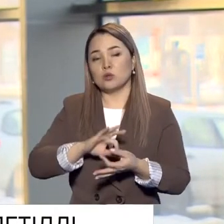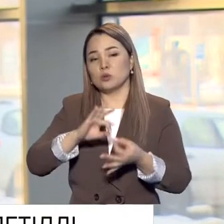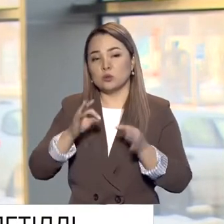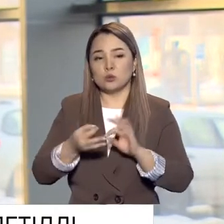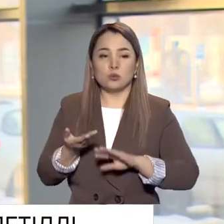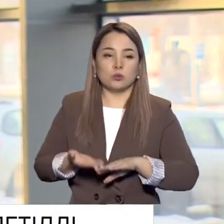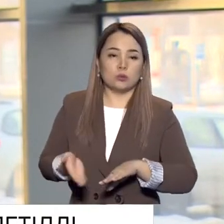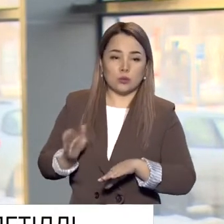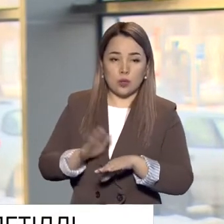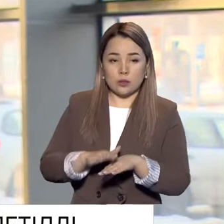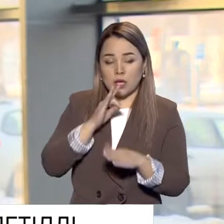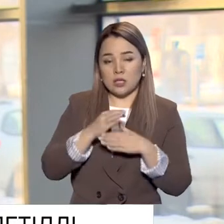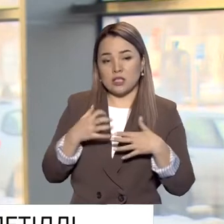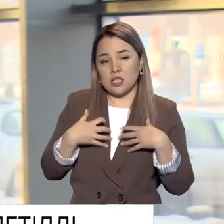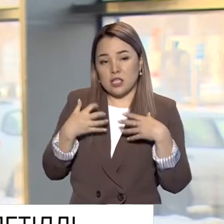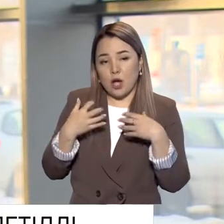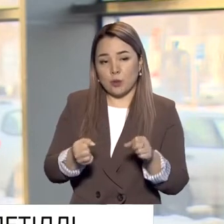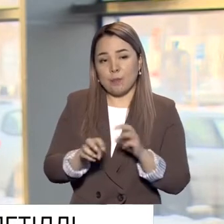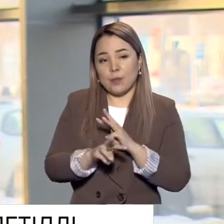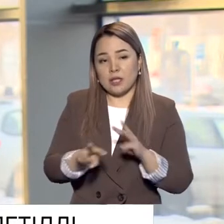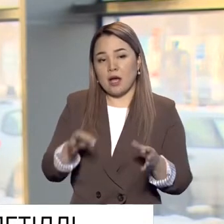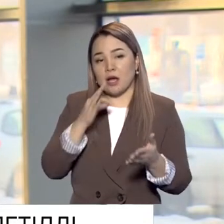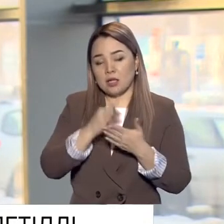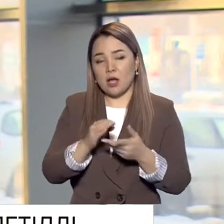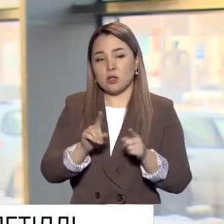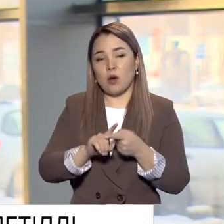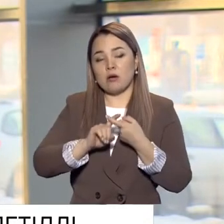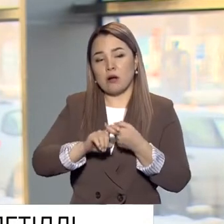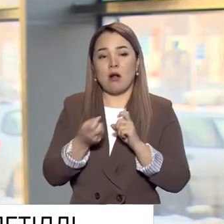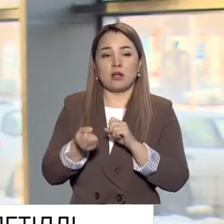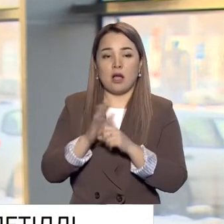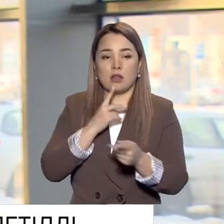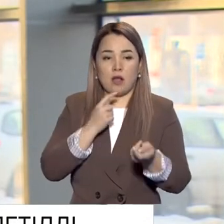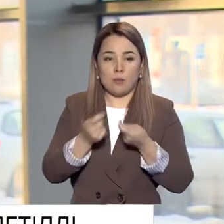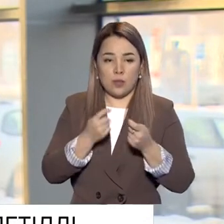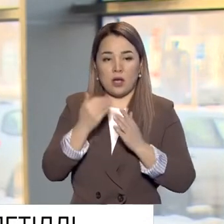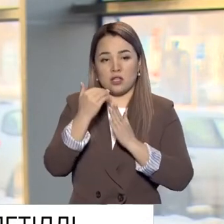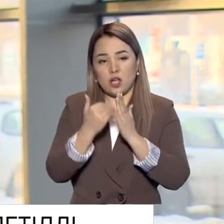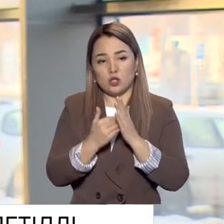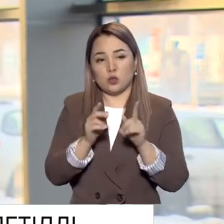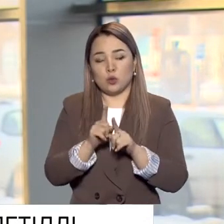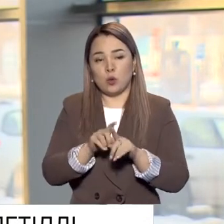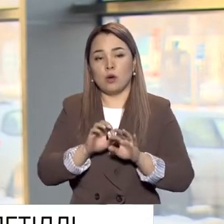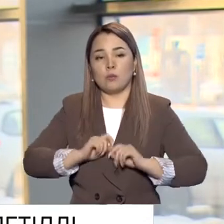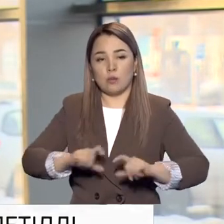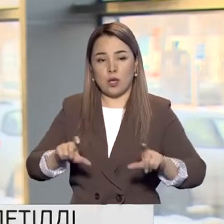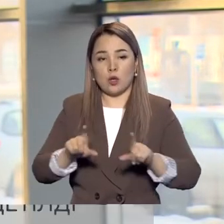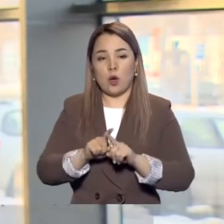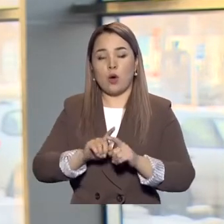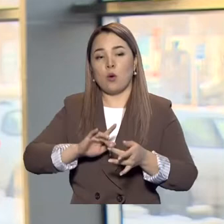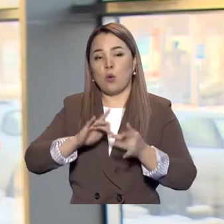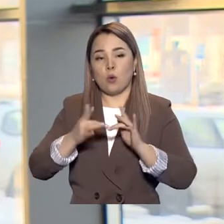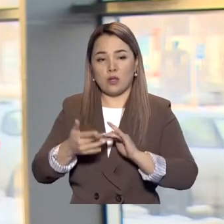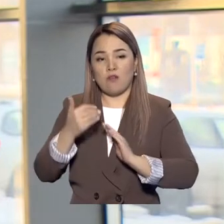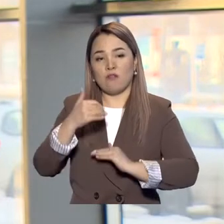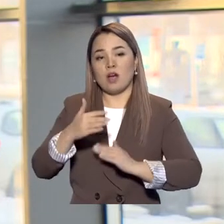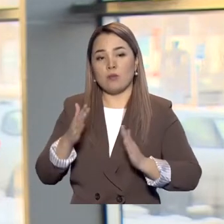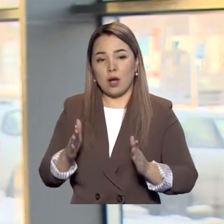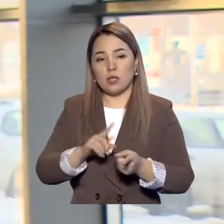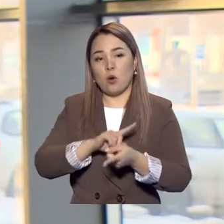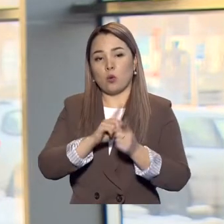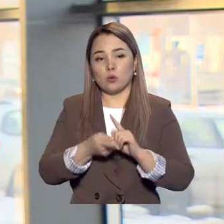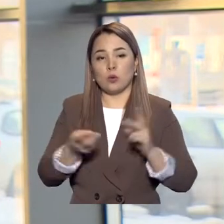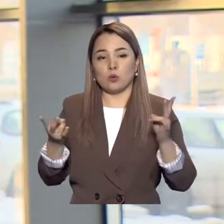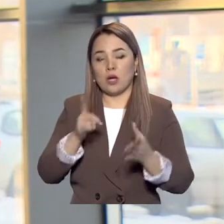күрделі. Сондықтан денсаулық сақтау министрі карантин ережесін сақтамаған мектеп оқушыларының оқуын онлайн форматқа ауыстыру керек деп